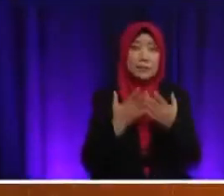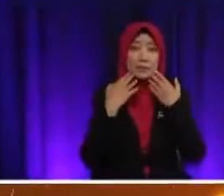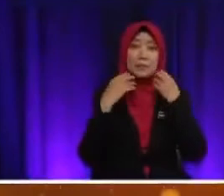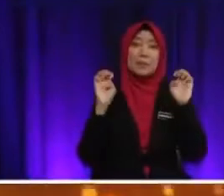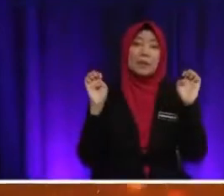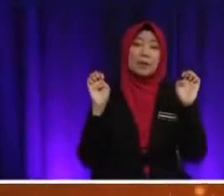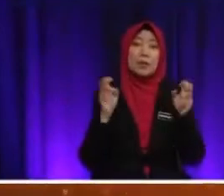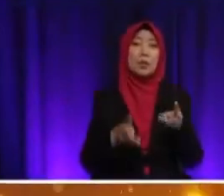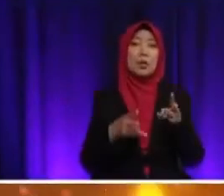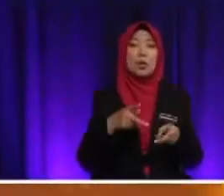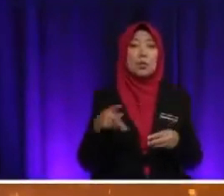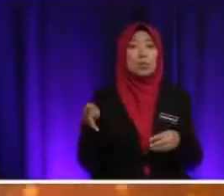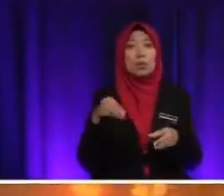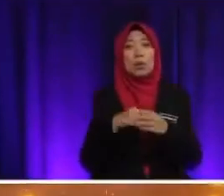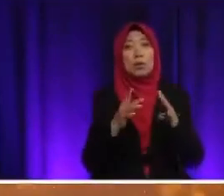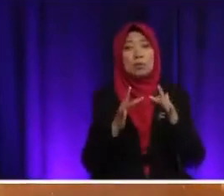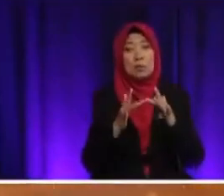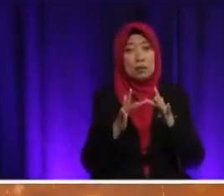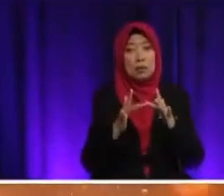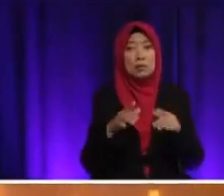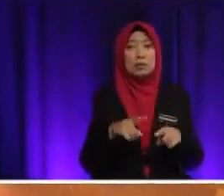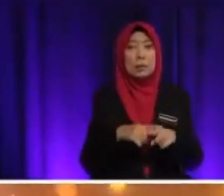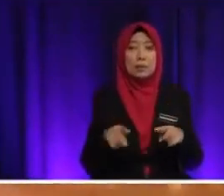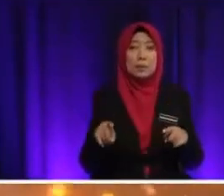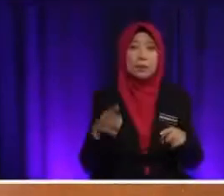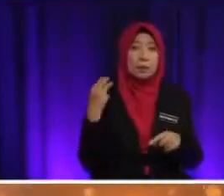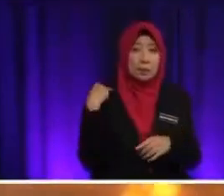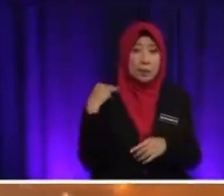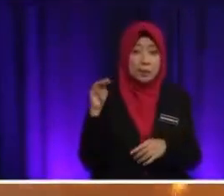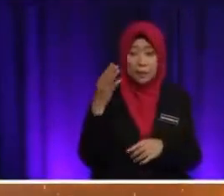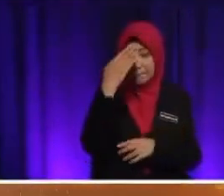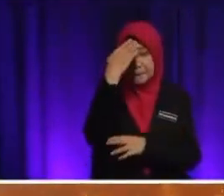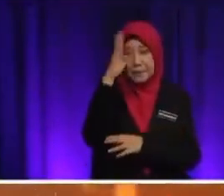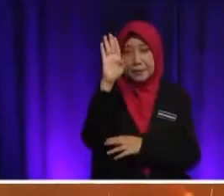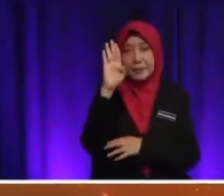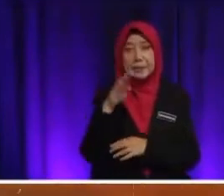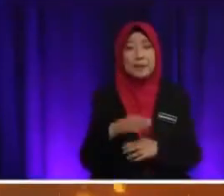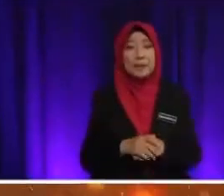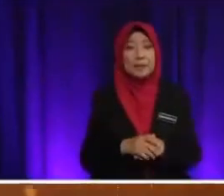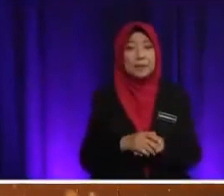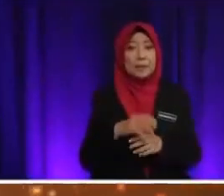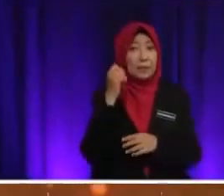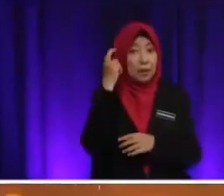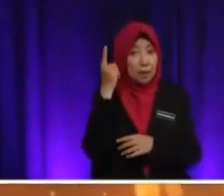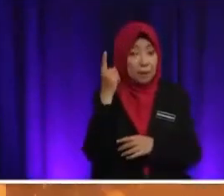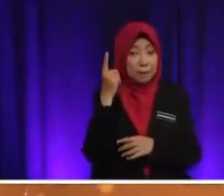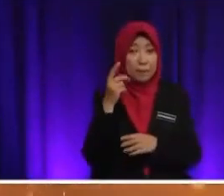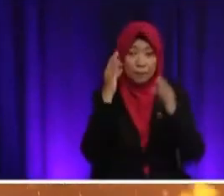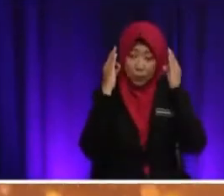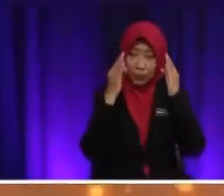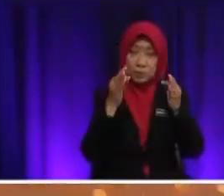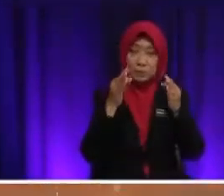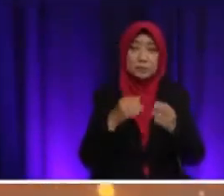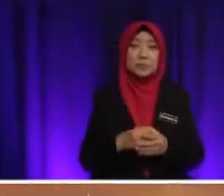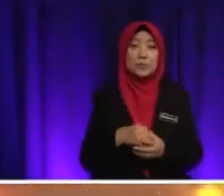walaupun mereka ini berada di dalam talian. Betul. Tapi mereka memberikan komitmen, betul, kefahaman untuk